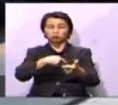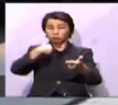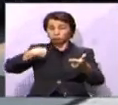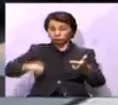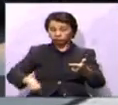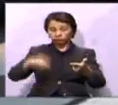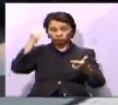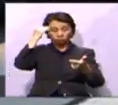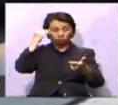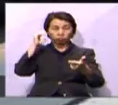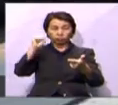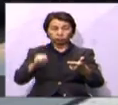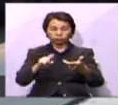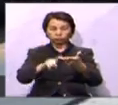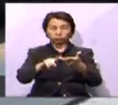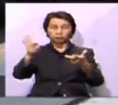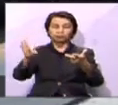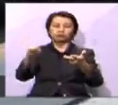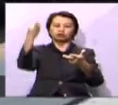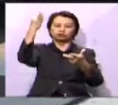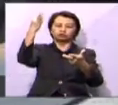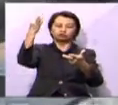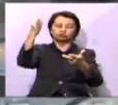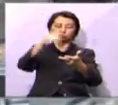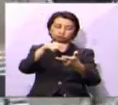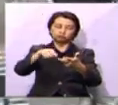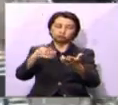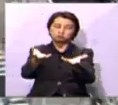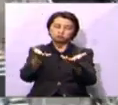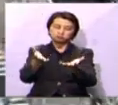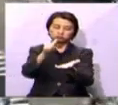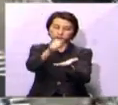China, Korea Selatan dan Perancis.